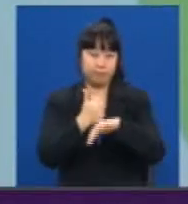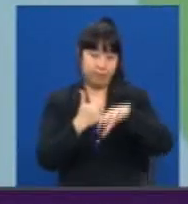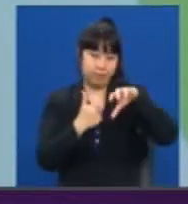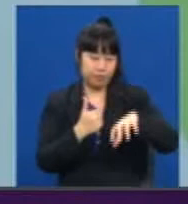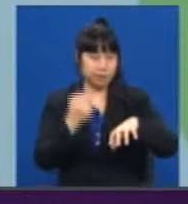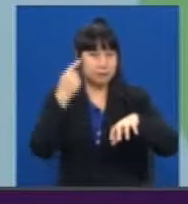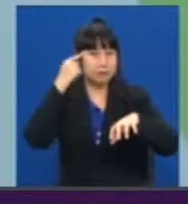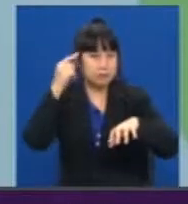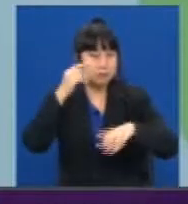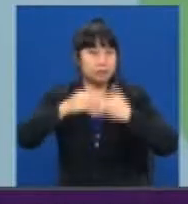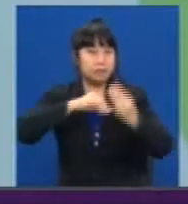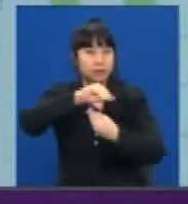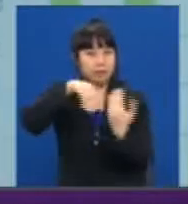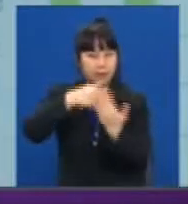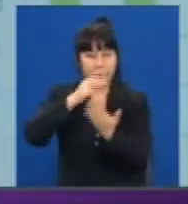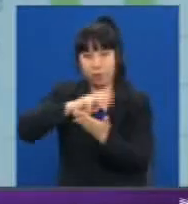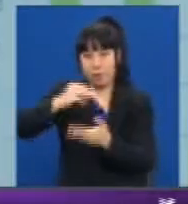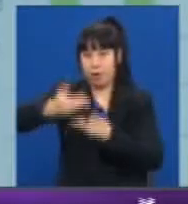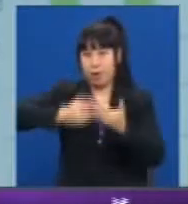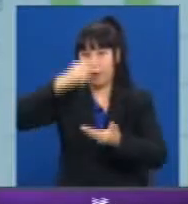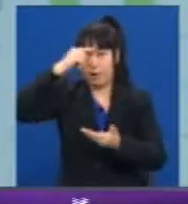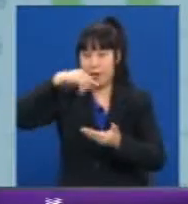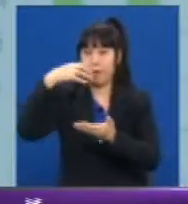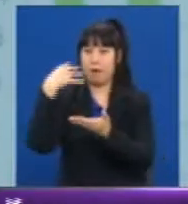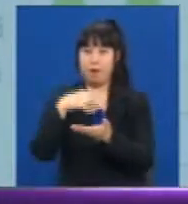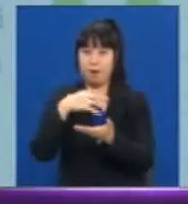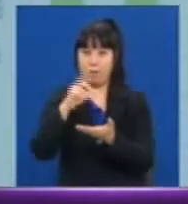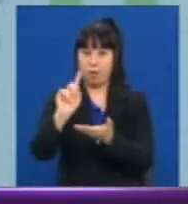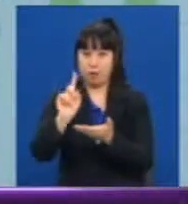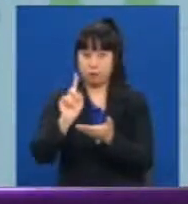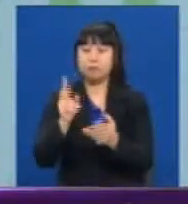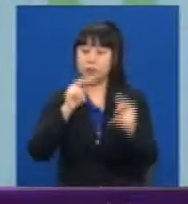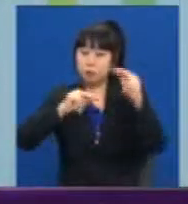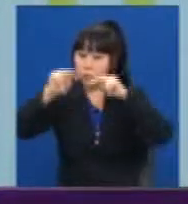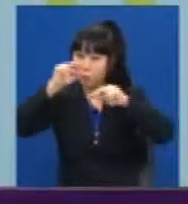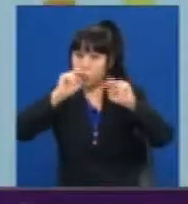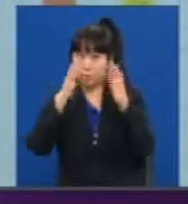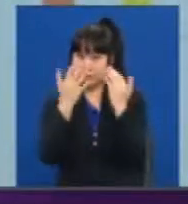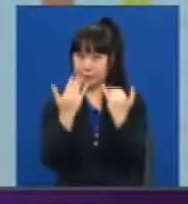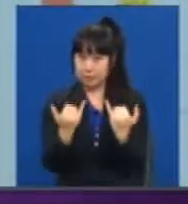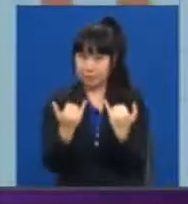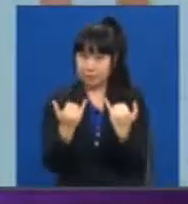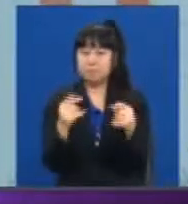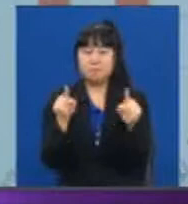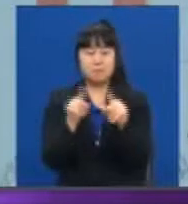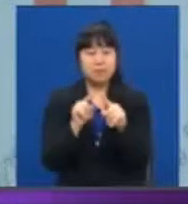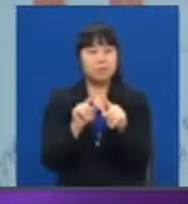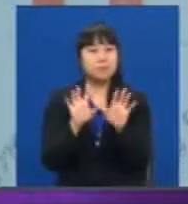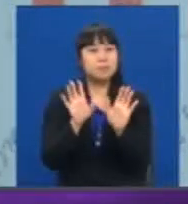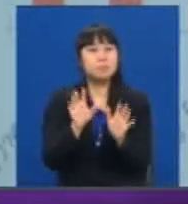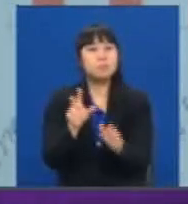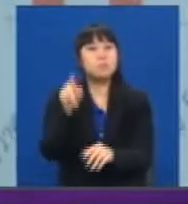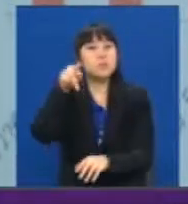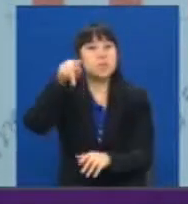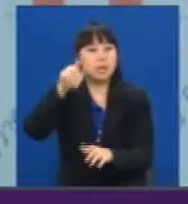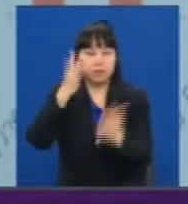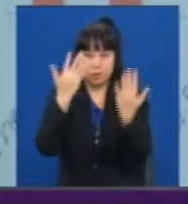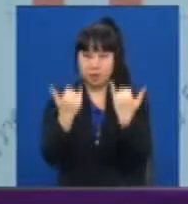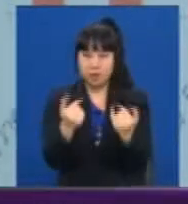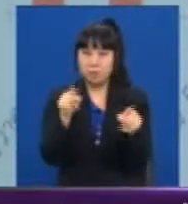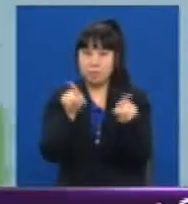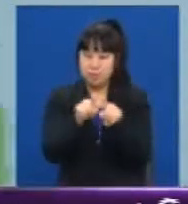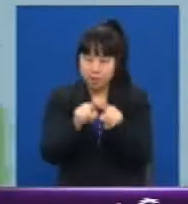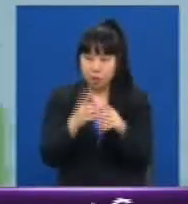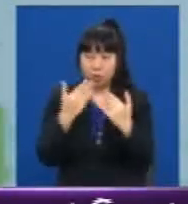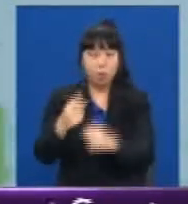เศรษฐกิจและธุรกิจมหาวิทยาลัยหอการค้าท้ายก็ระบุนะคะว่าการสำรวจครั้งนี้ถือว่าเป็นสถานการณ์เฉพาะกิจเนื่องจากเป็นช่วงเวลา